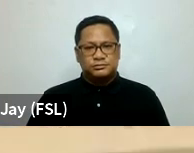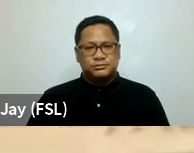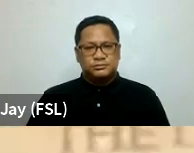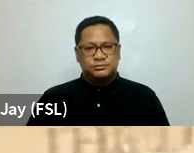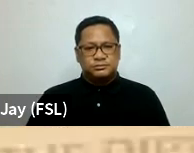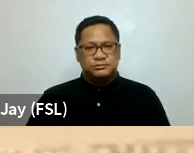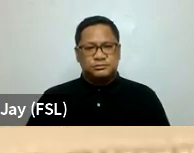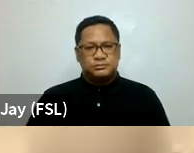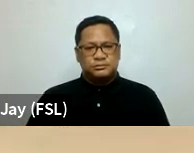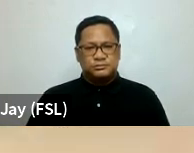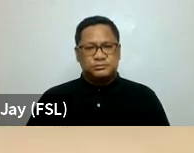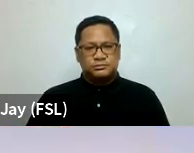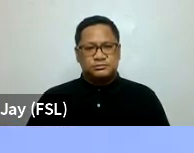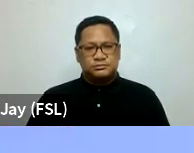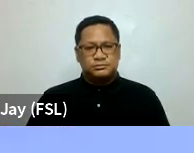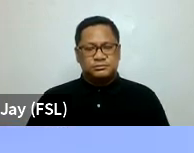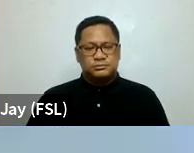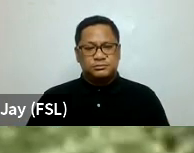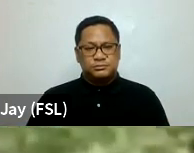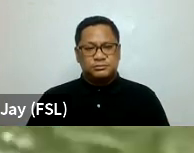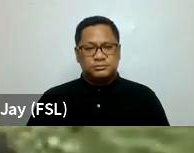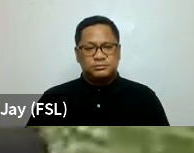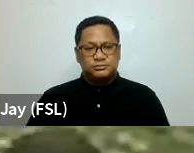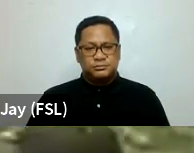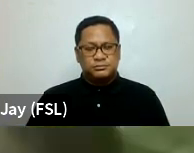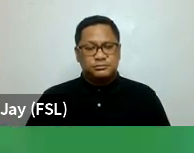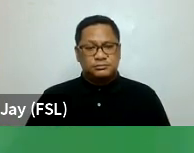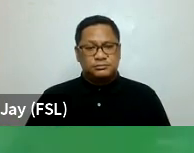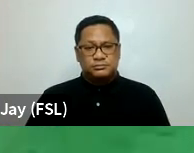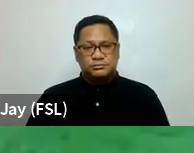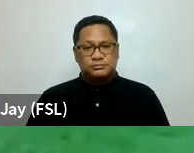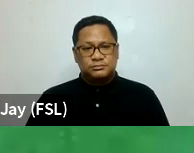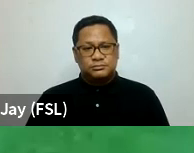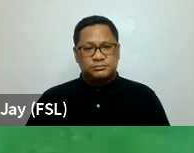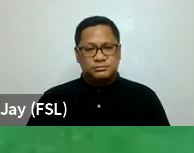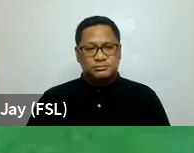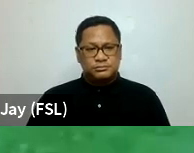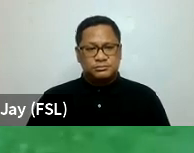And then pag nabagsak siya, paikot siya, so...